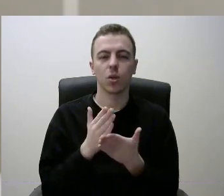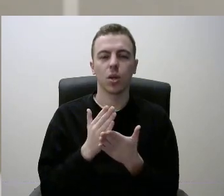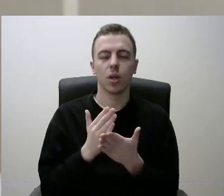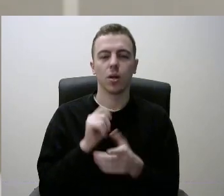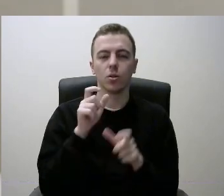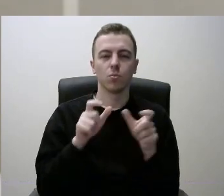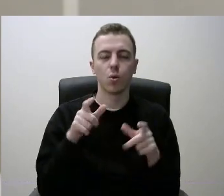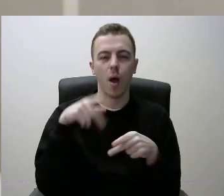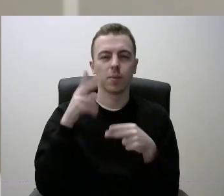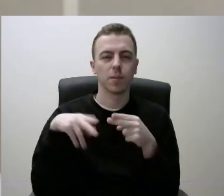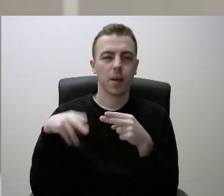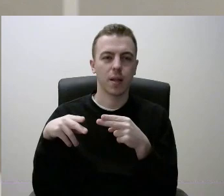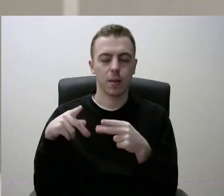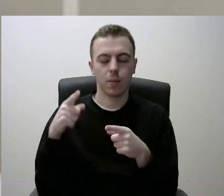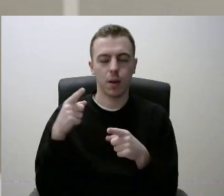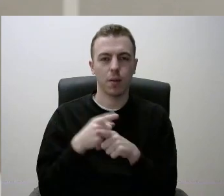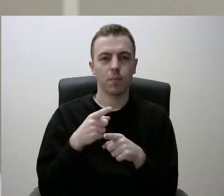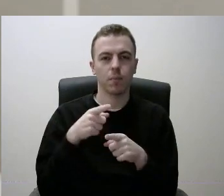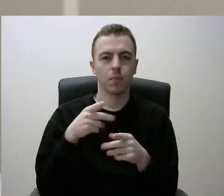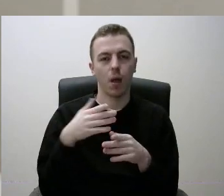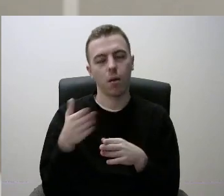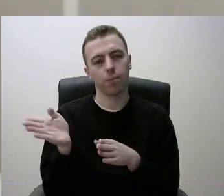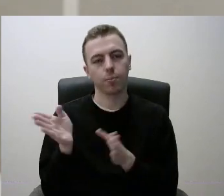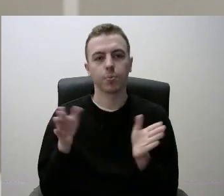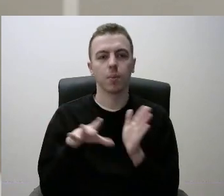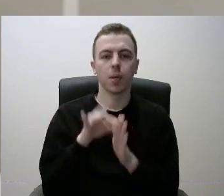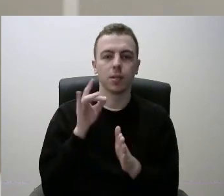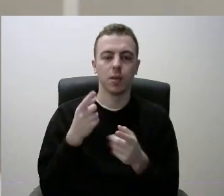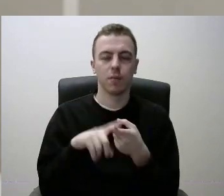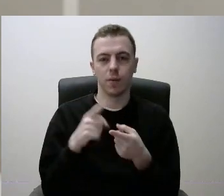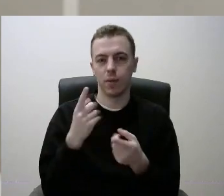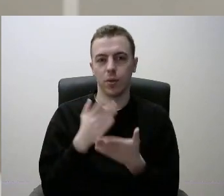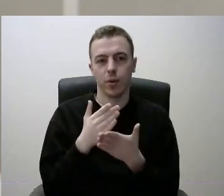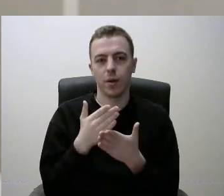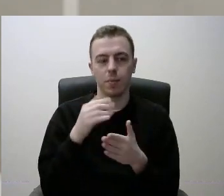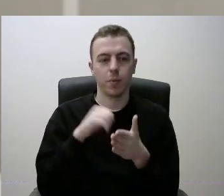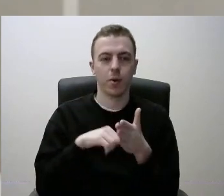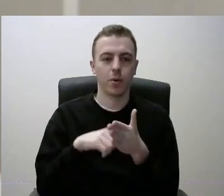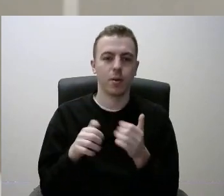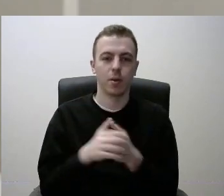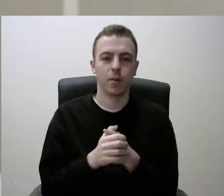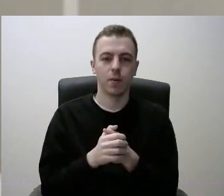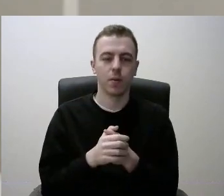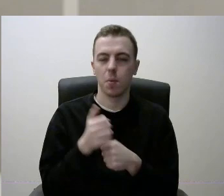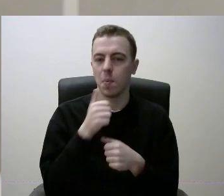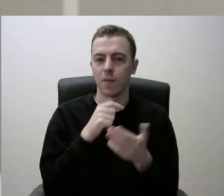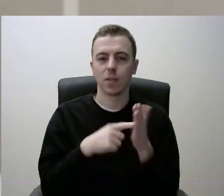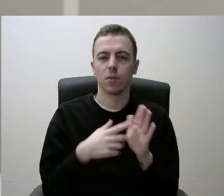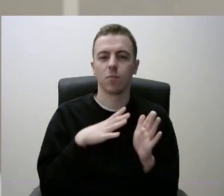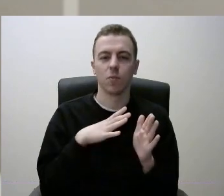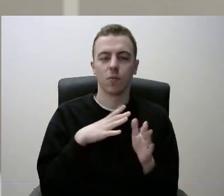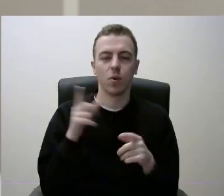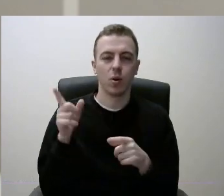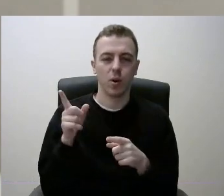žmonių apsisprendimą vienokiam ar kitokiam savo ateities projektavimui. Tai čia pavyzdys, kuris buvo, dėja, jisai buvo iš